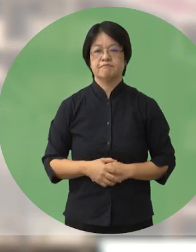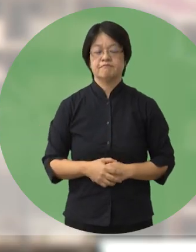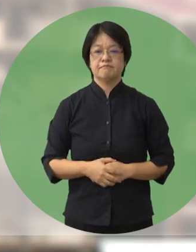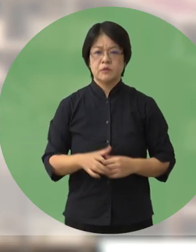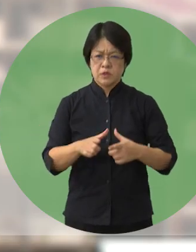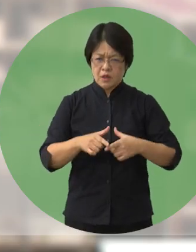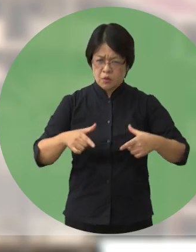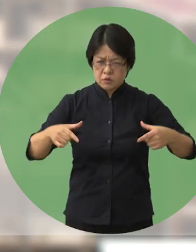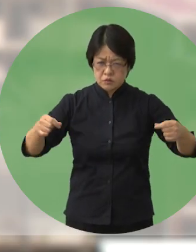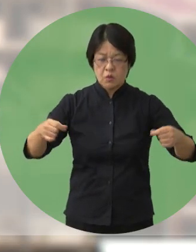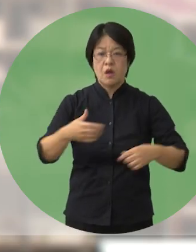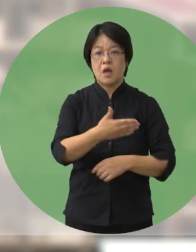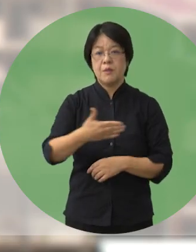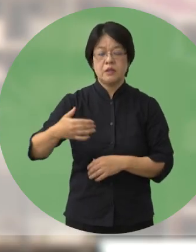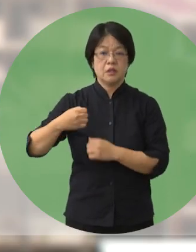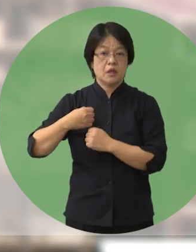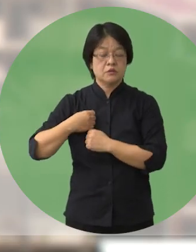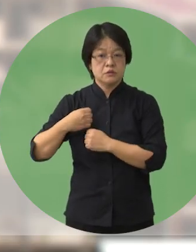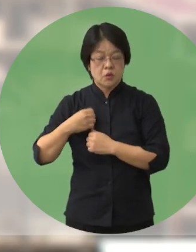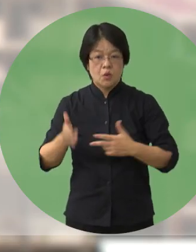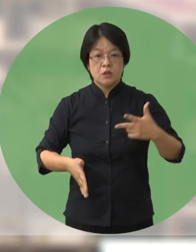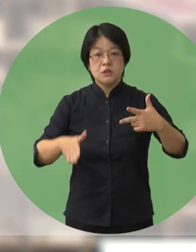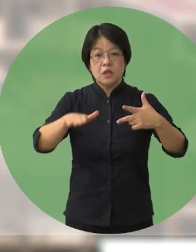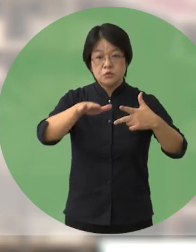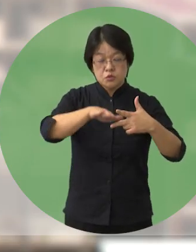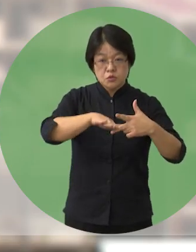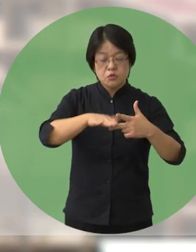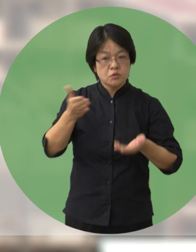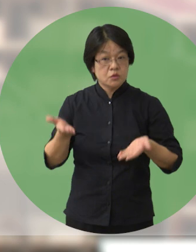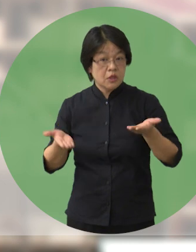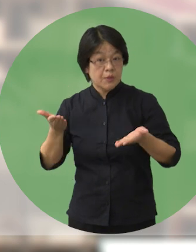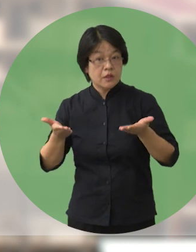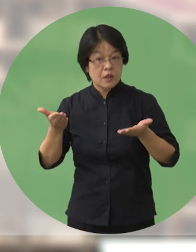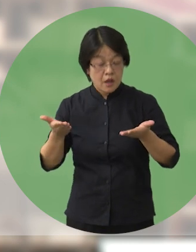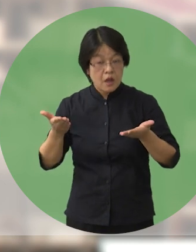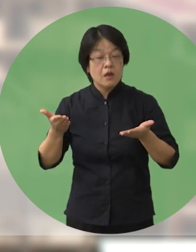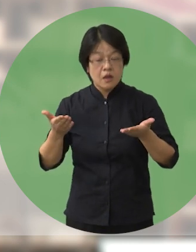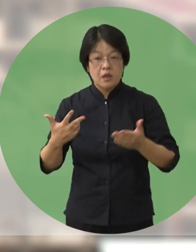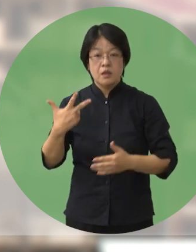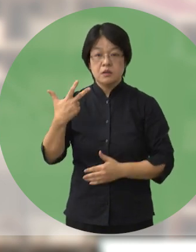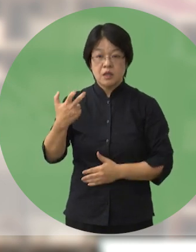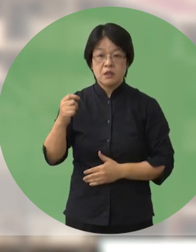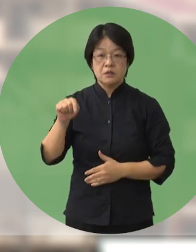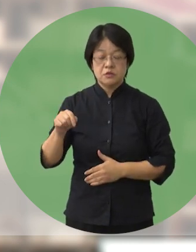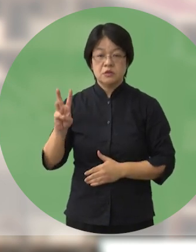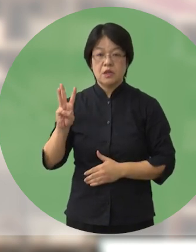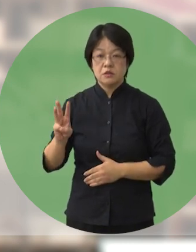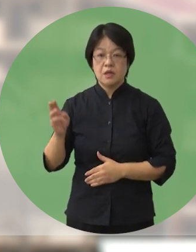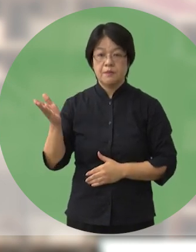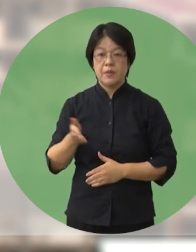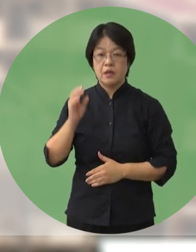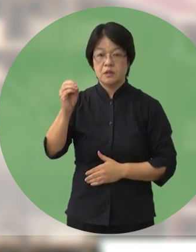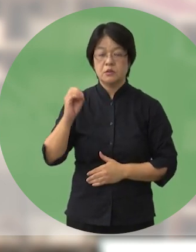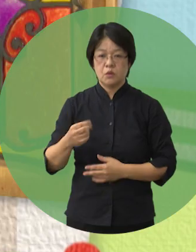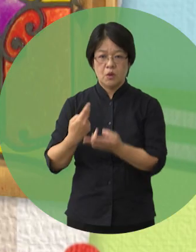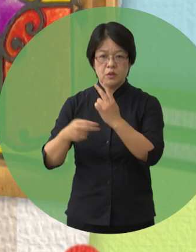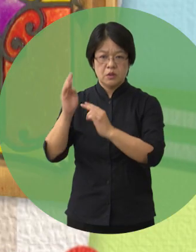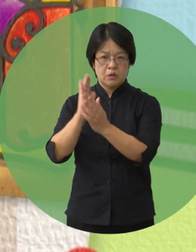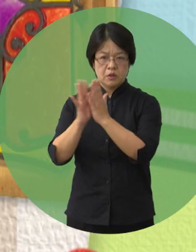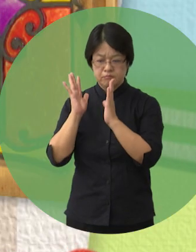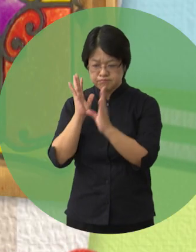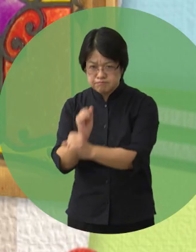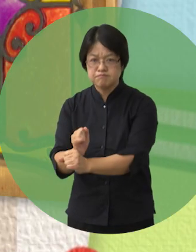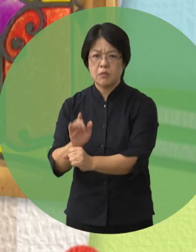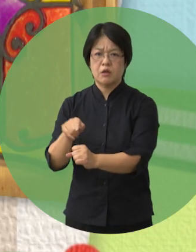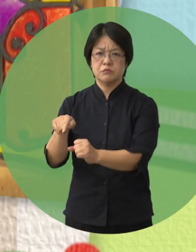の米軍専用施設の実に 70.3% が沖縄県に集中しているんです。その